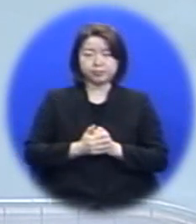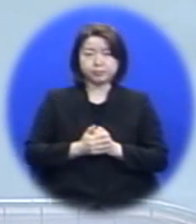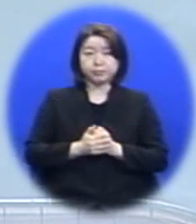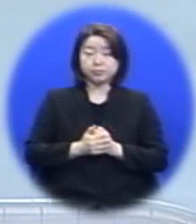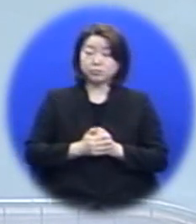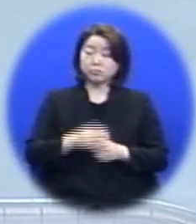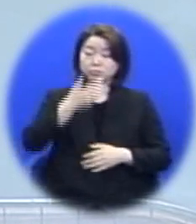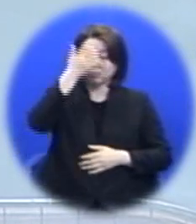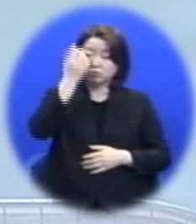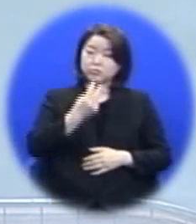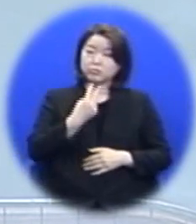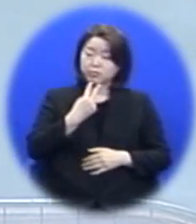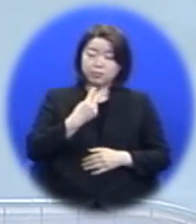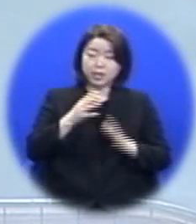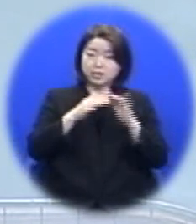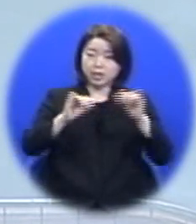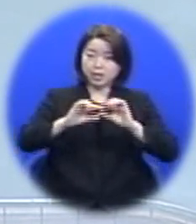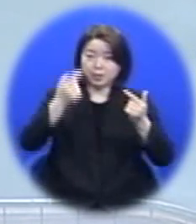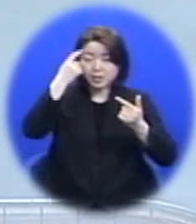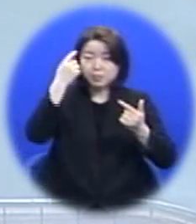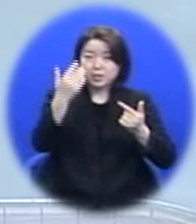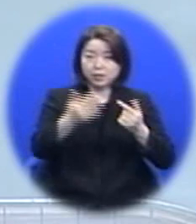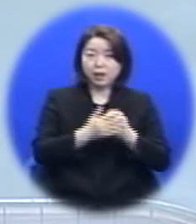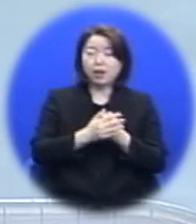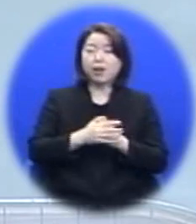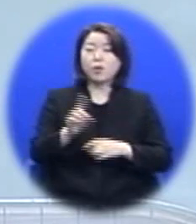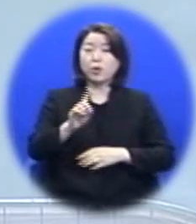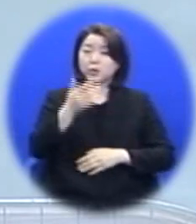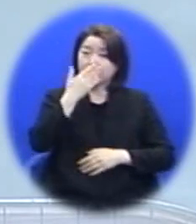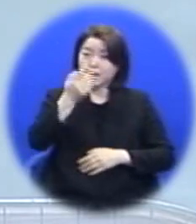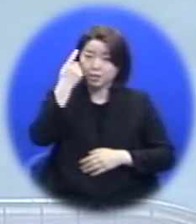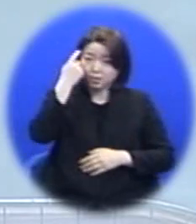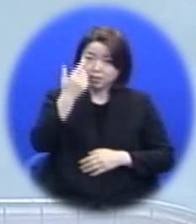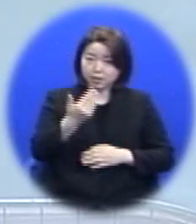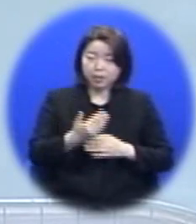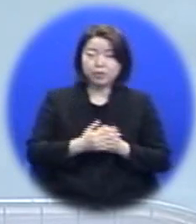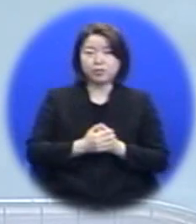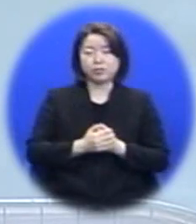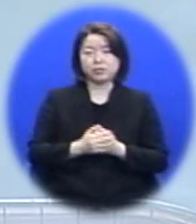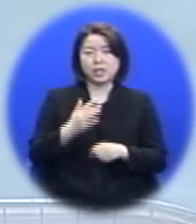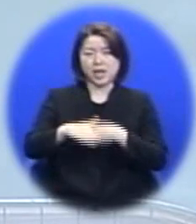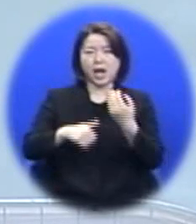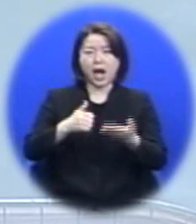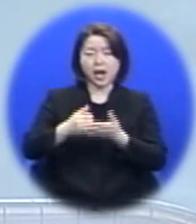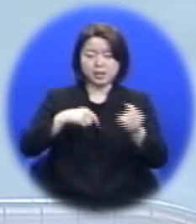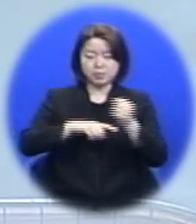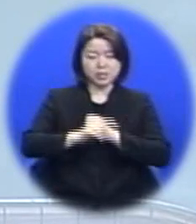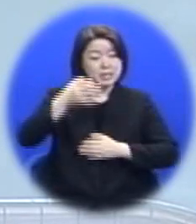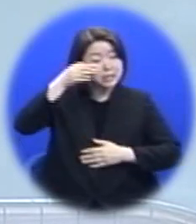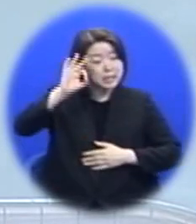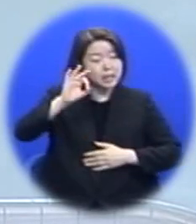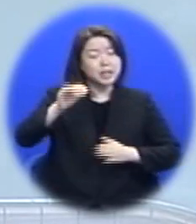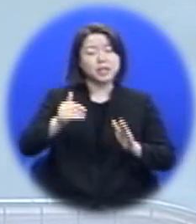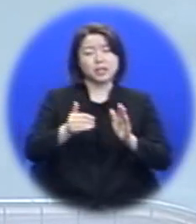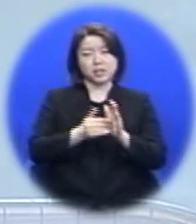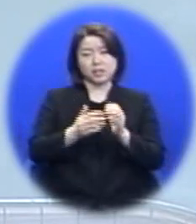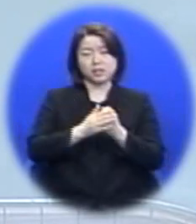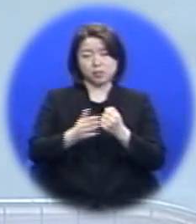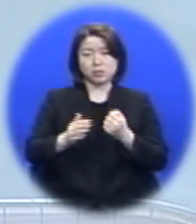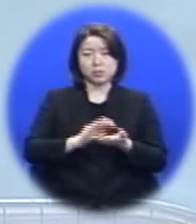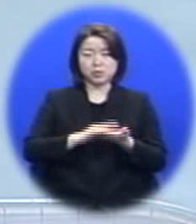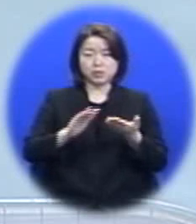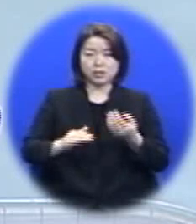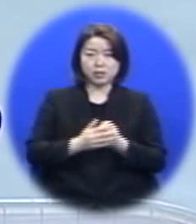아니, 요셉인 사람 아닙니까? 어떻게 그렇게 할수 있습니까? 하나님의 뜻이 깨달아졌기 때문입니다.